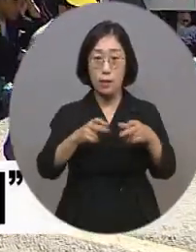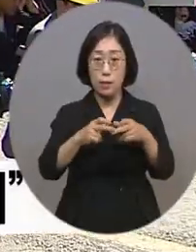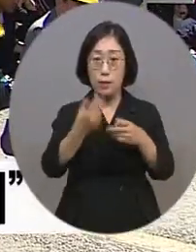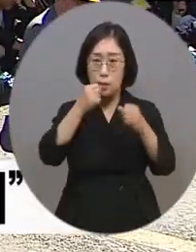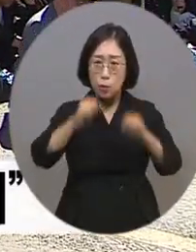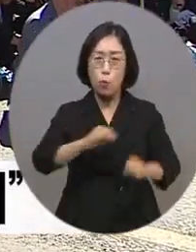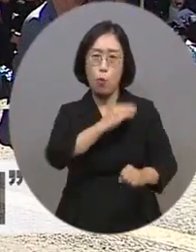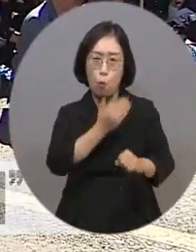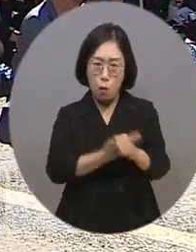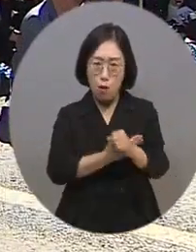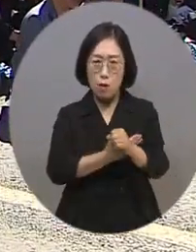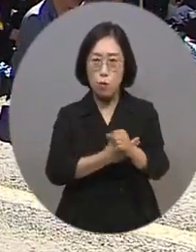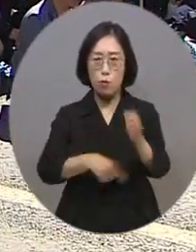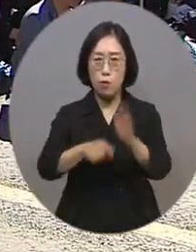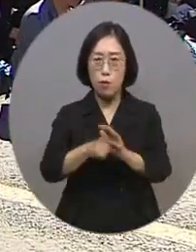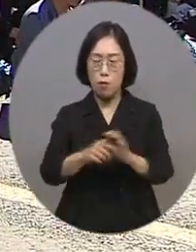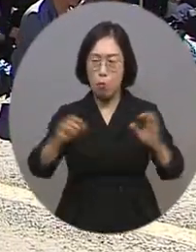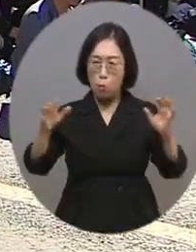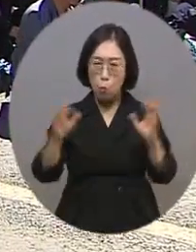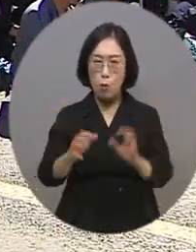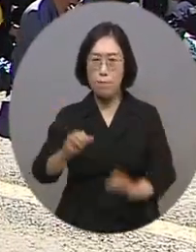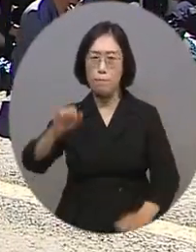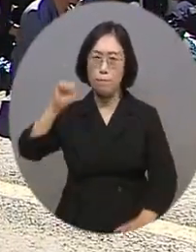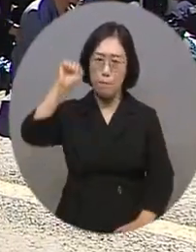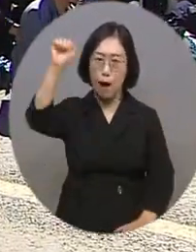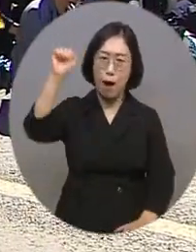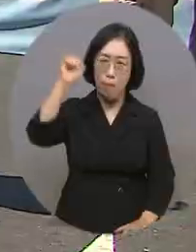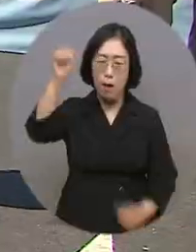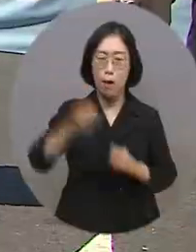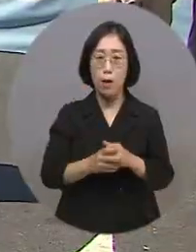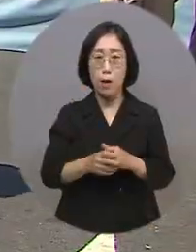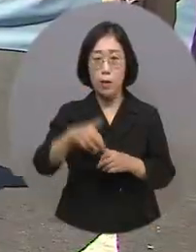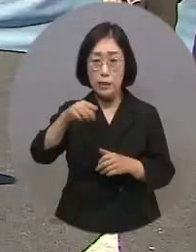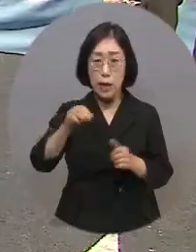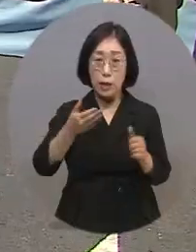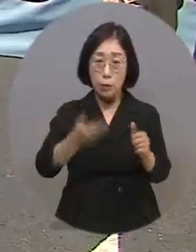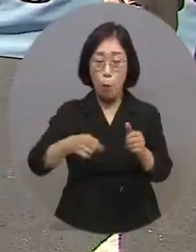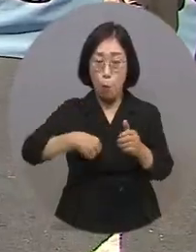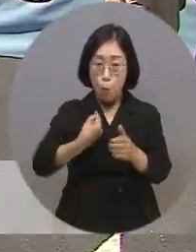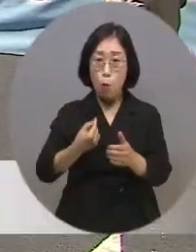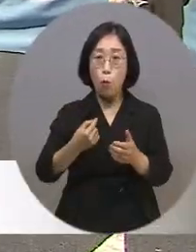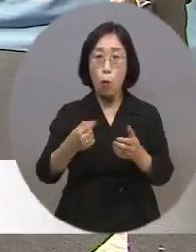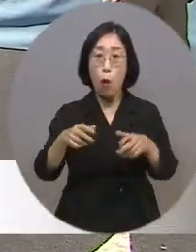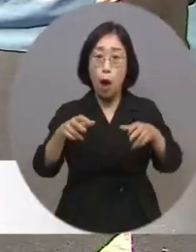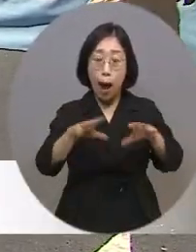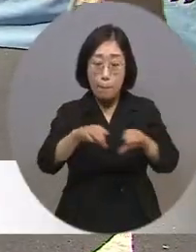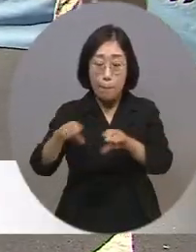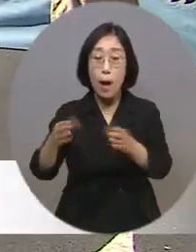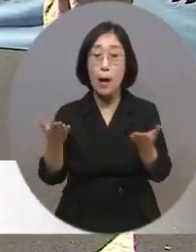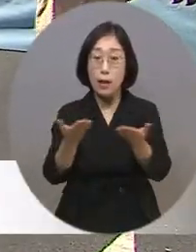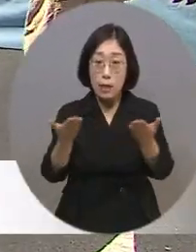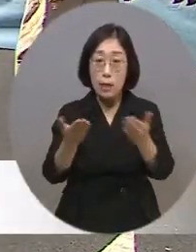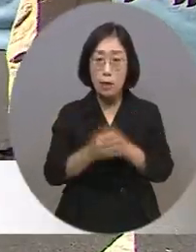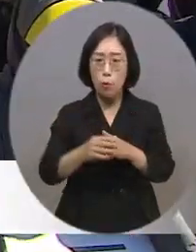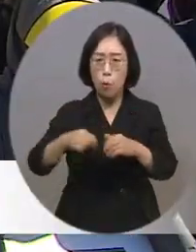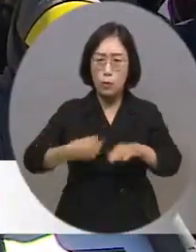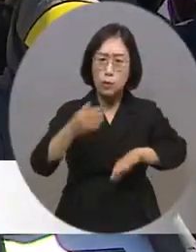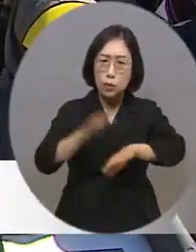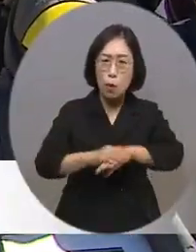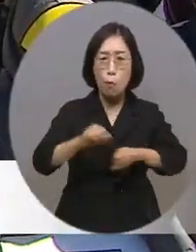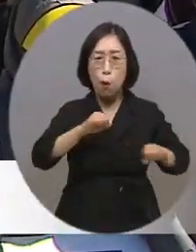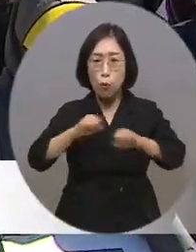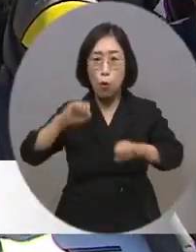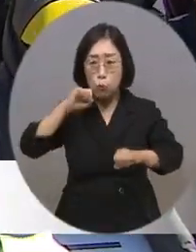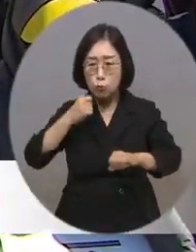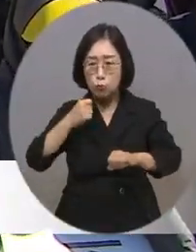생존권을 위한 결의 대회가 열렸습니다. 장 씨는 홀로 안마원을 운영하면서 직접 수행하기 어려운 일부 활동에